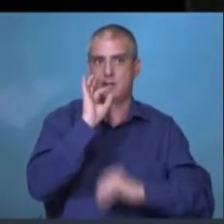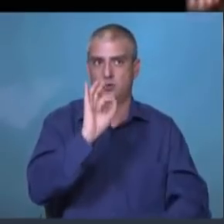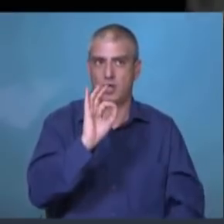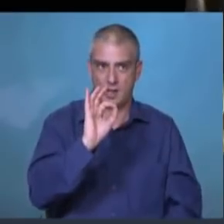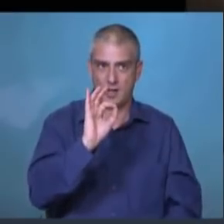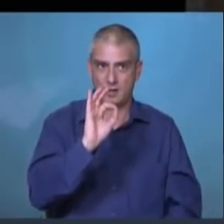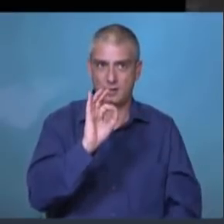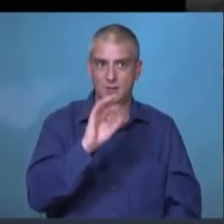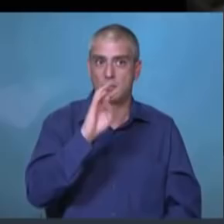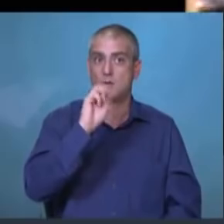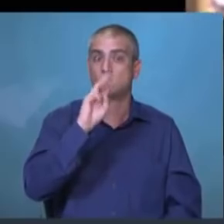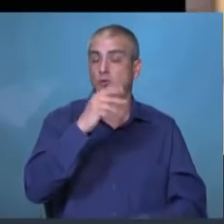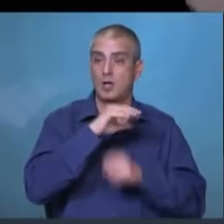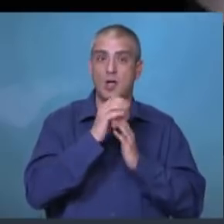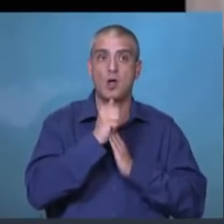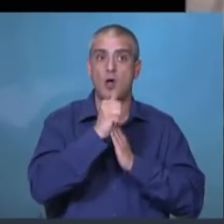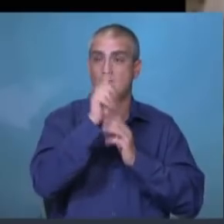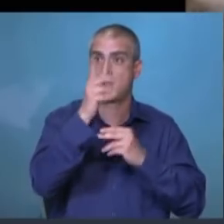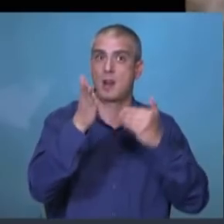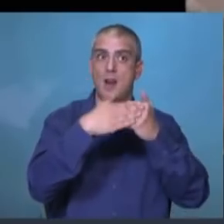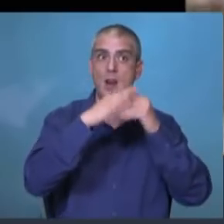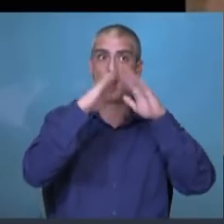כמו שהוביל אותה לחופה.